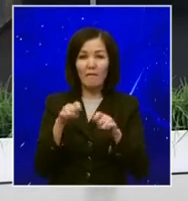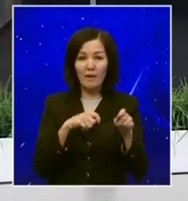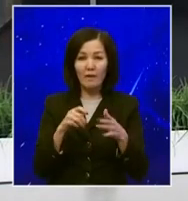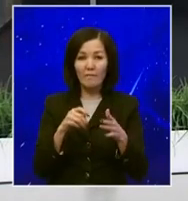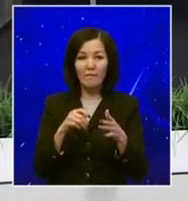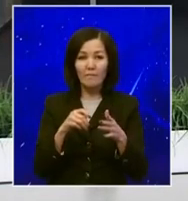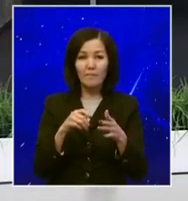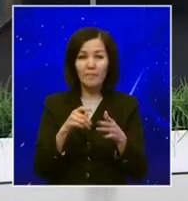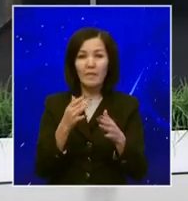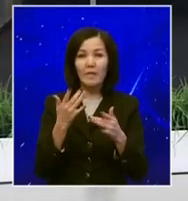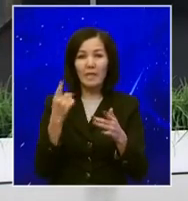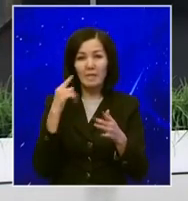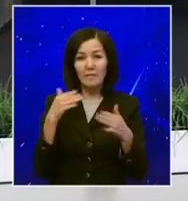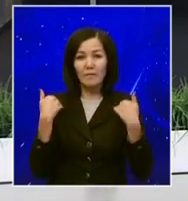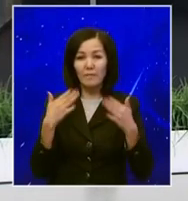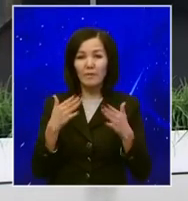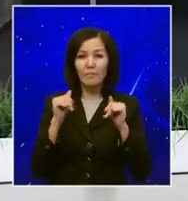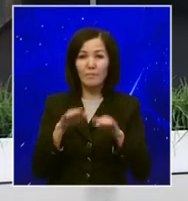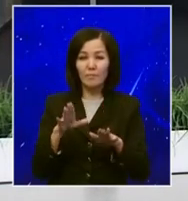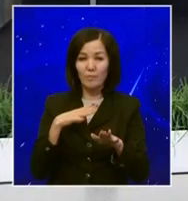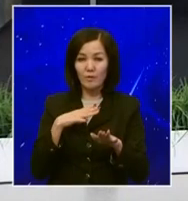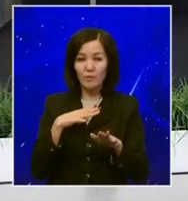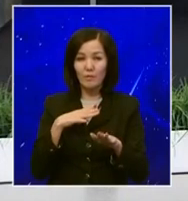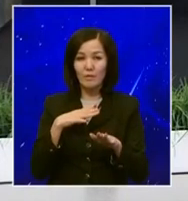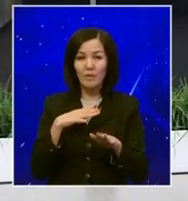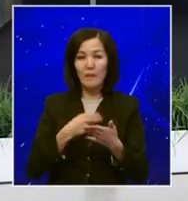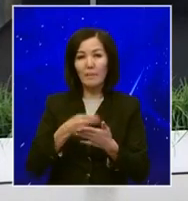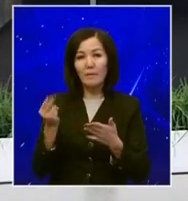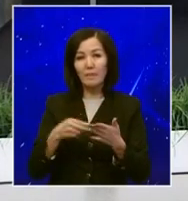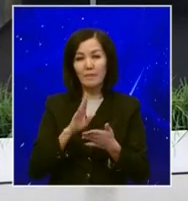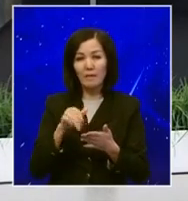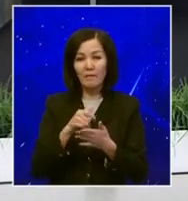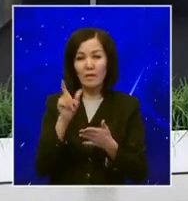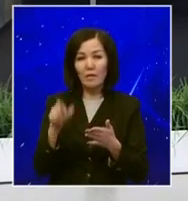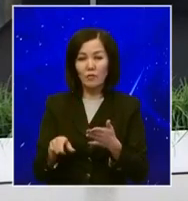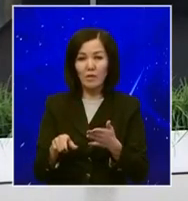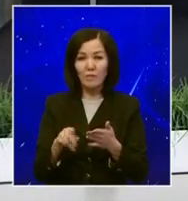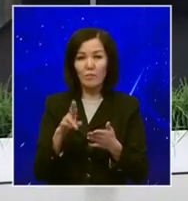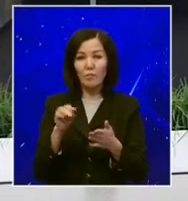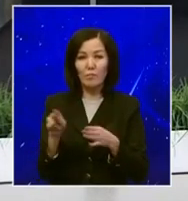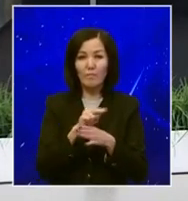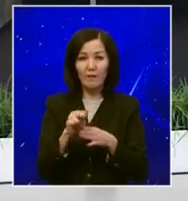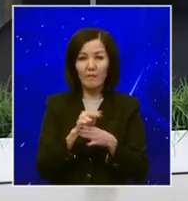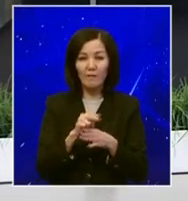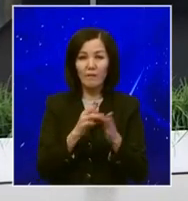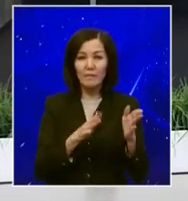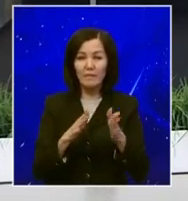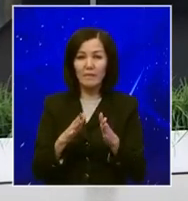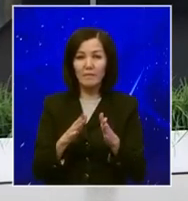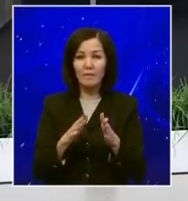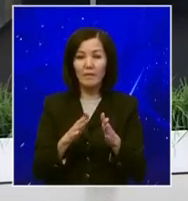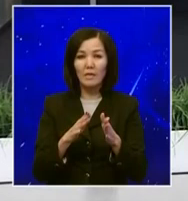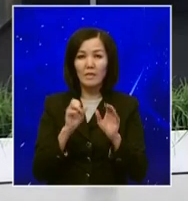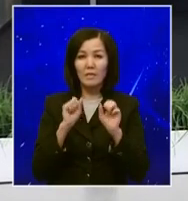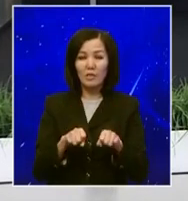законодательных инициатив был уже реализован. Летом подписан главой государства соответствующий закон по поправкам в систему защиты прав